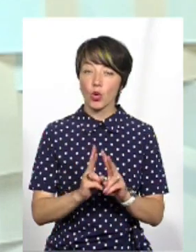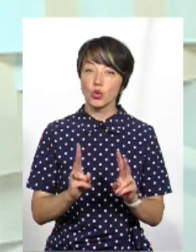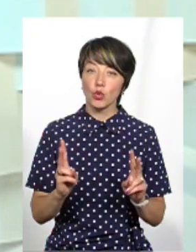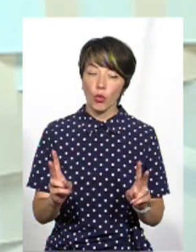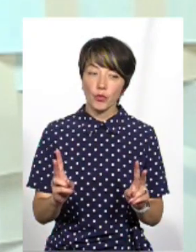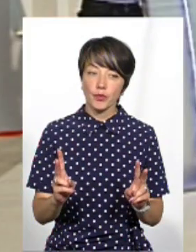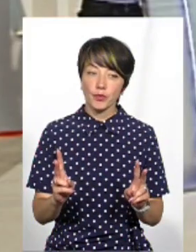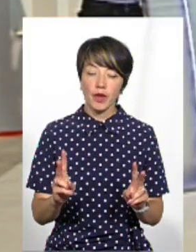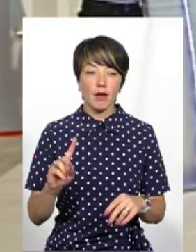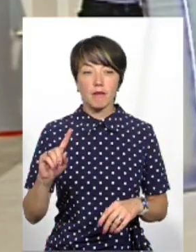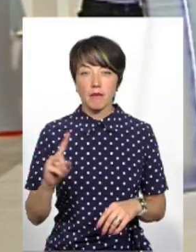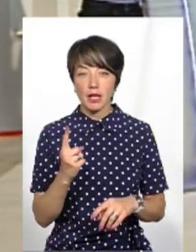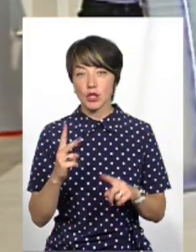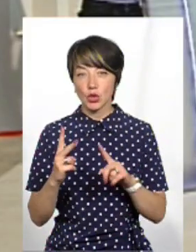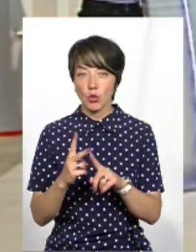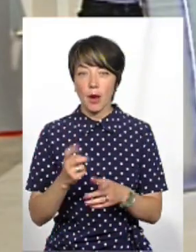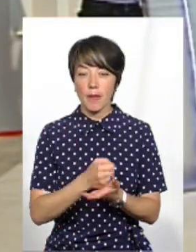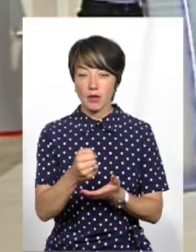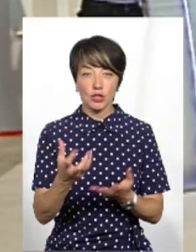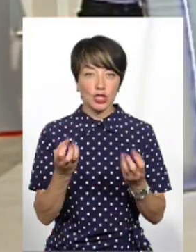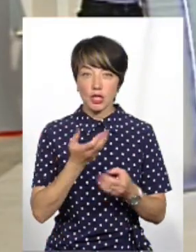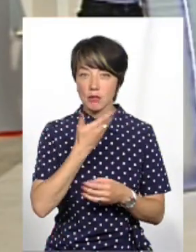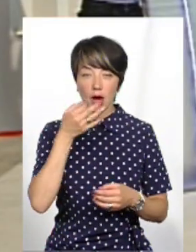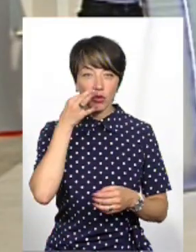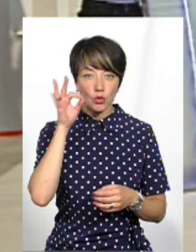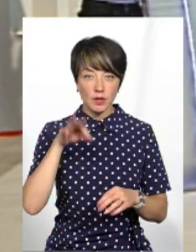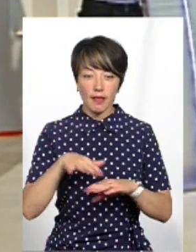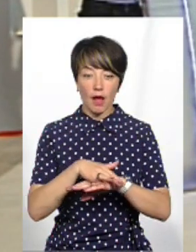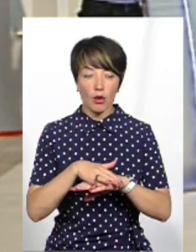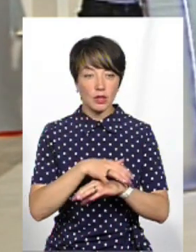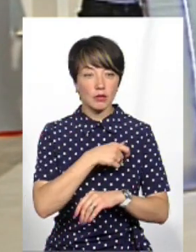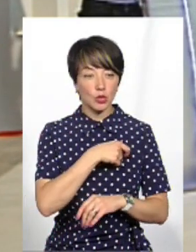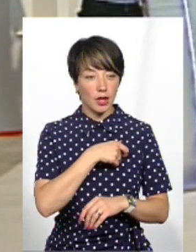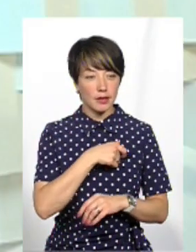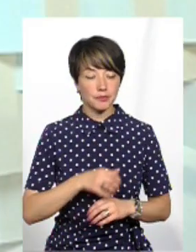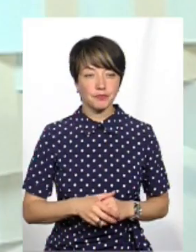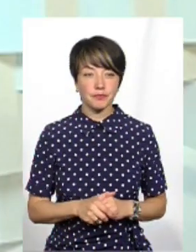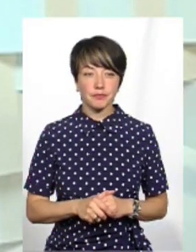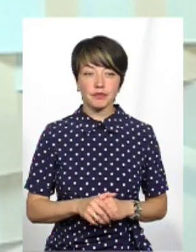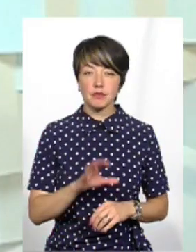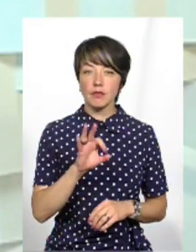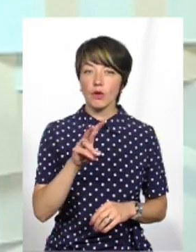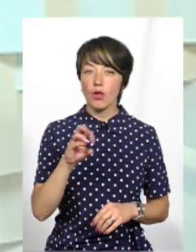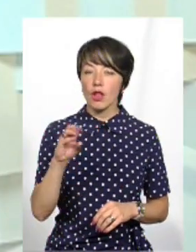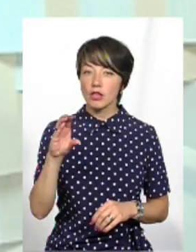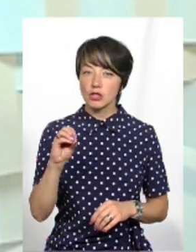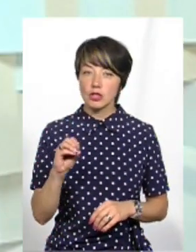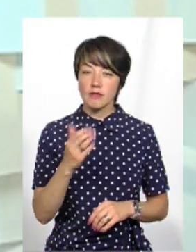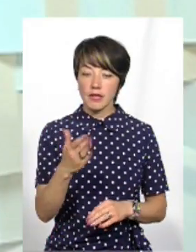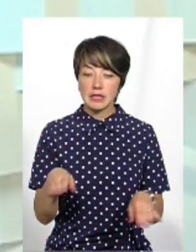хто... вперше, вдруге балотуються, але ще не мають досвіду народного депутата. Олеже, ви звіряли